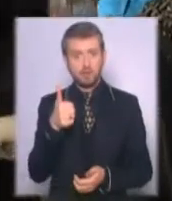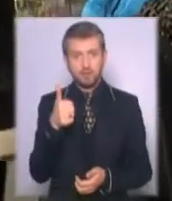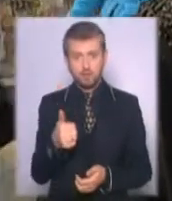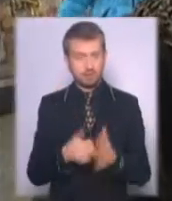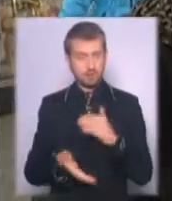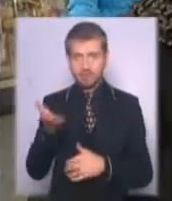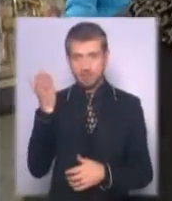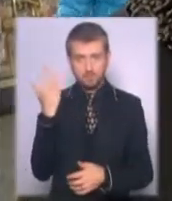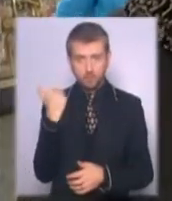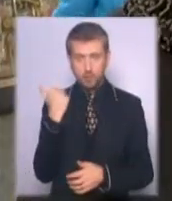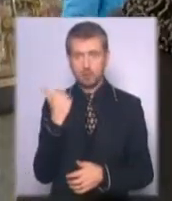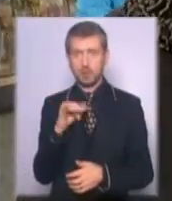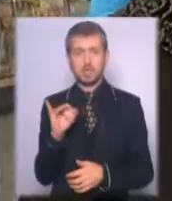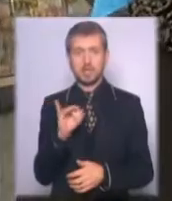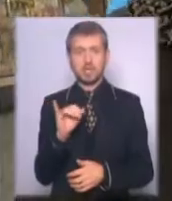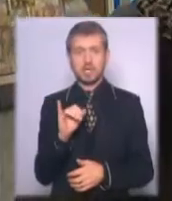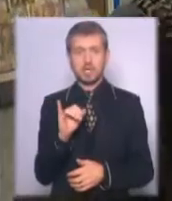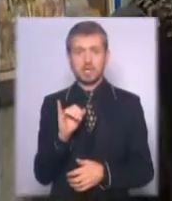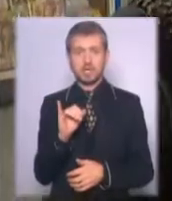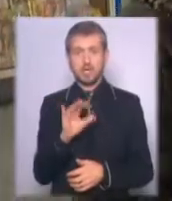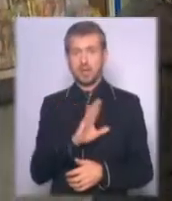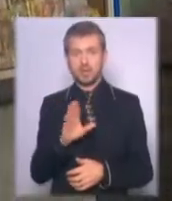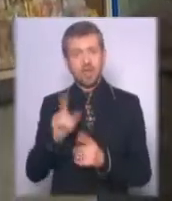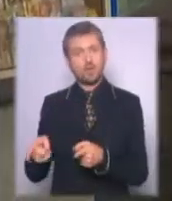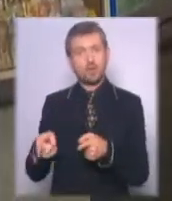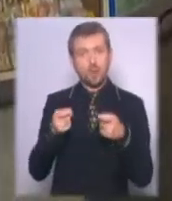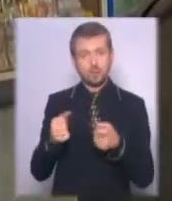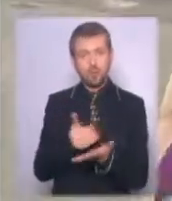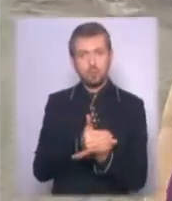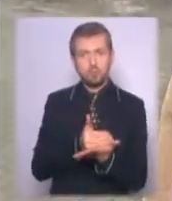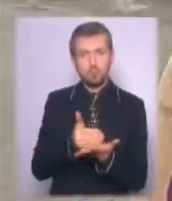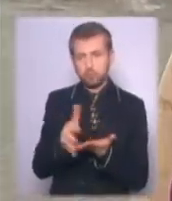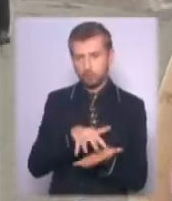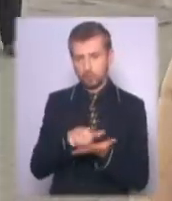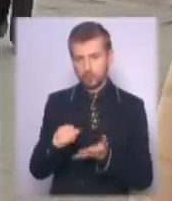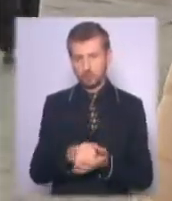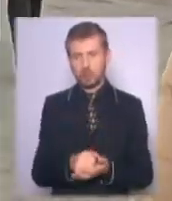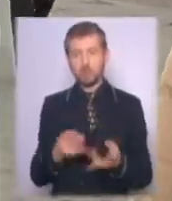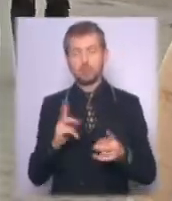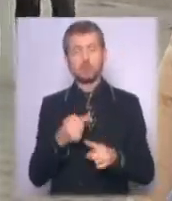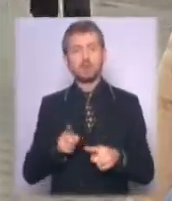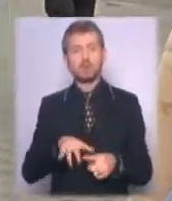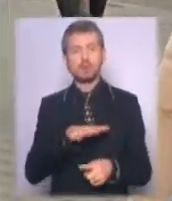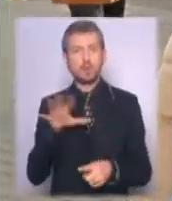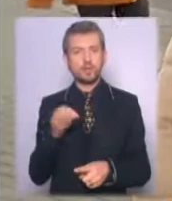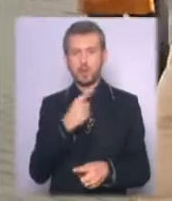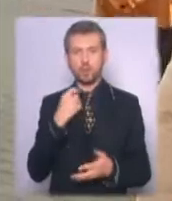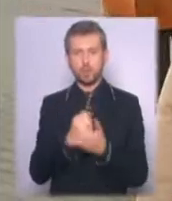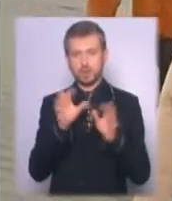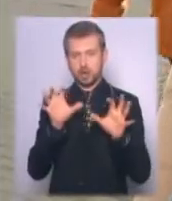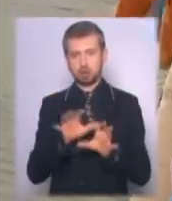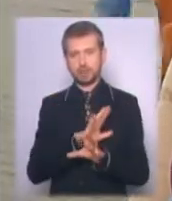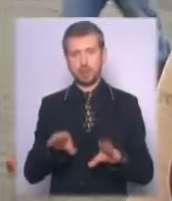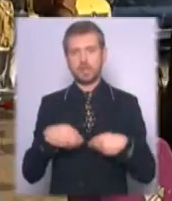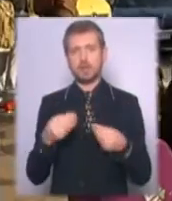давно. І не цими евакуаторами, а бульдозерами. Потрібно, щоб це було все узаконено, а не давати